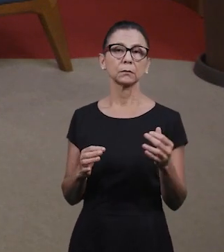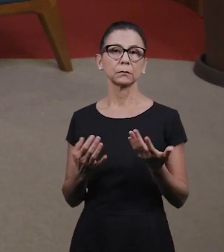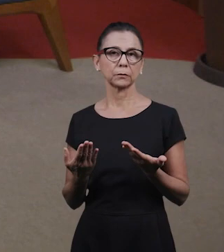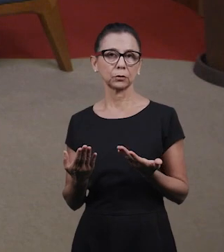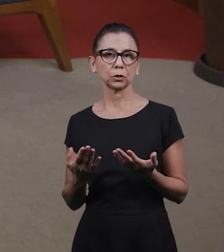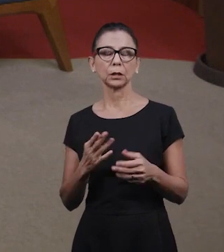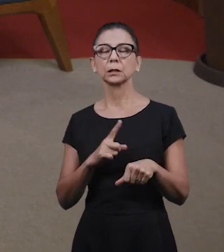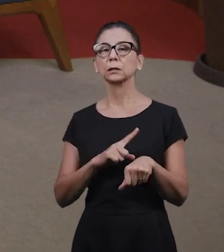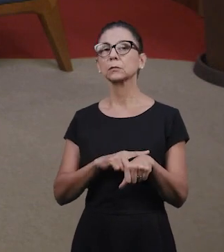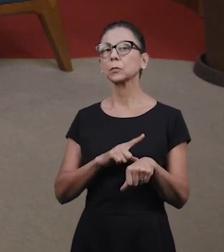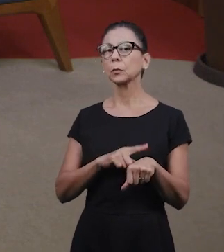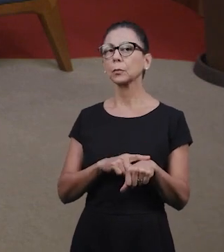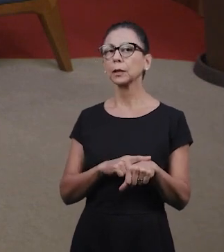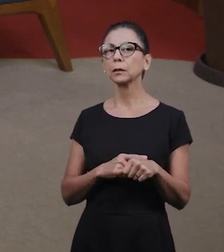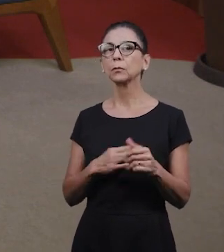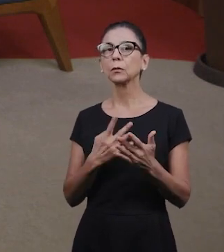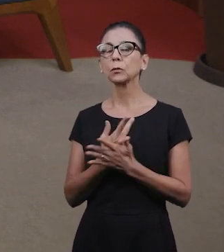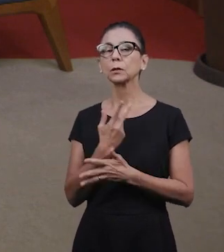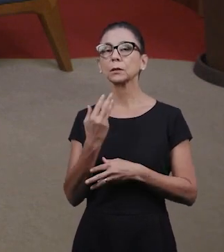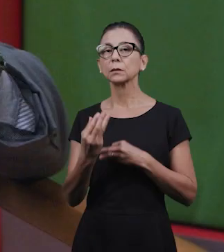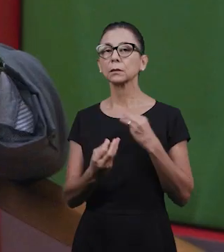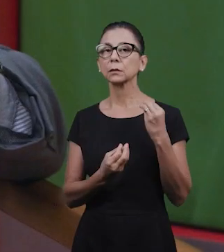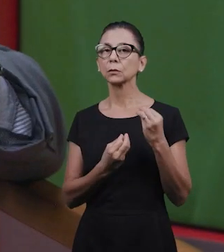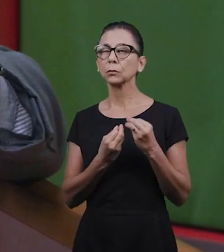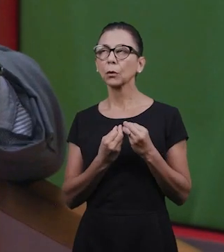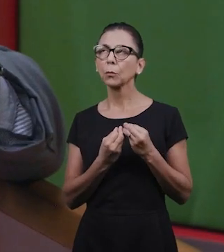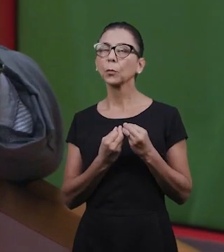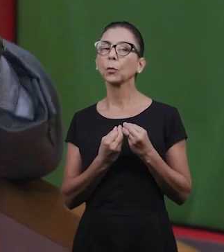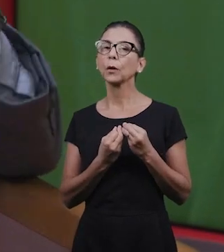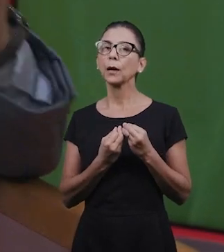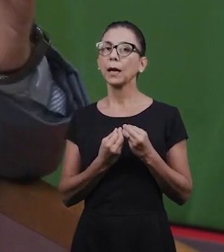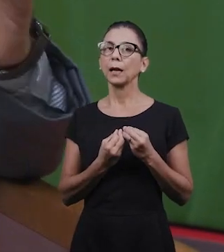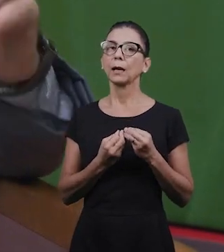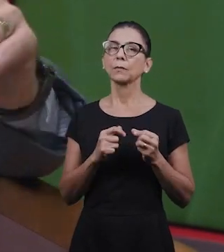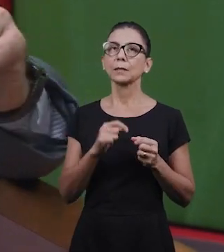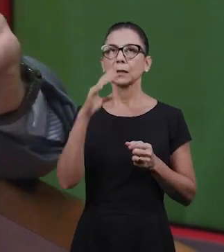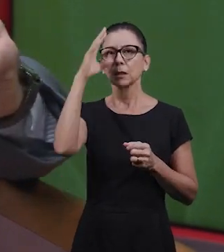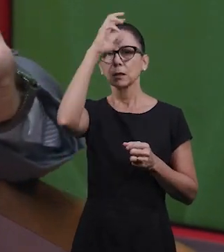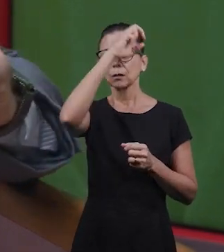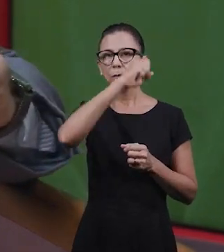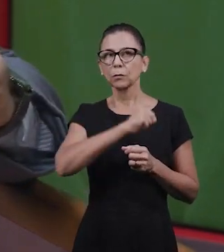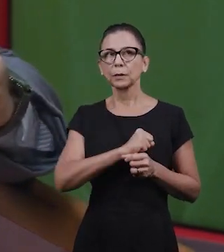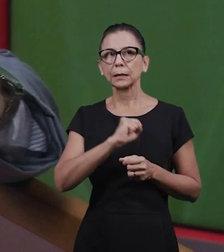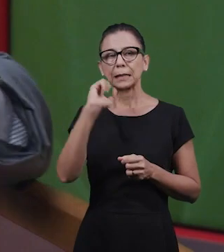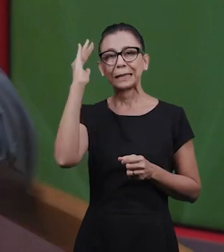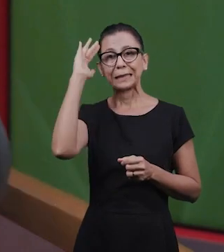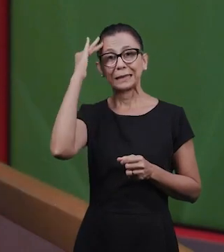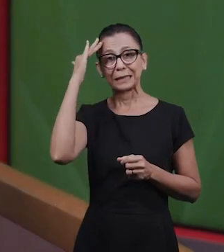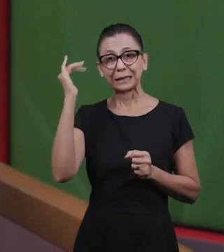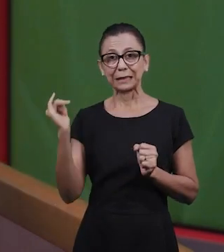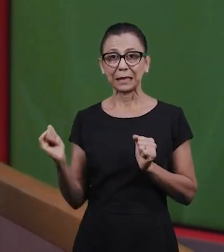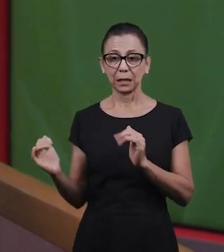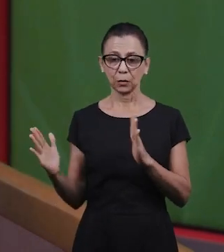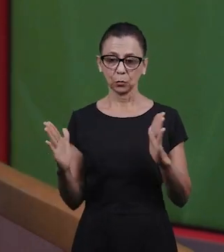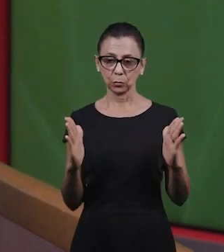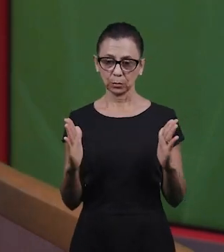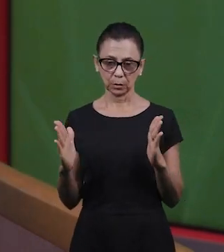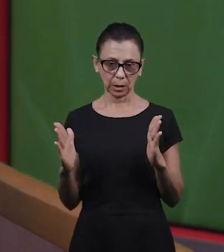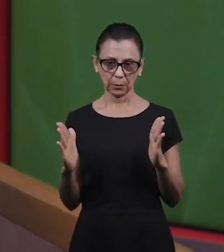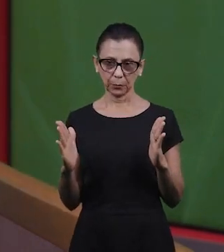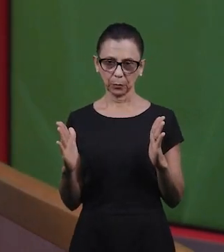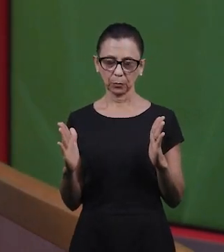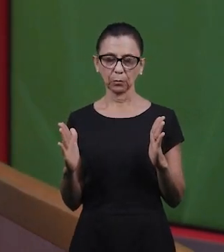la vigilance du serviteur en ce moment se donne dans la compréhension du temps qu'il vit. Il arrive